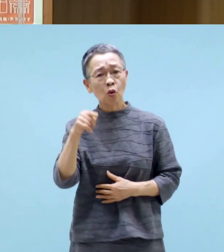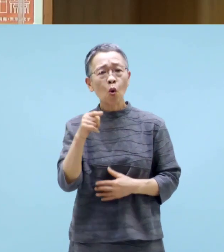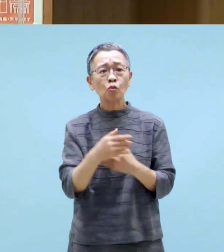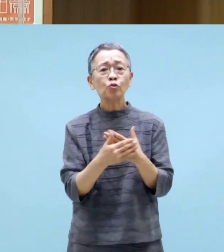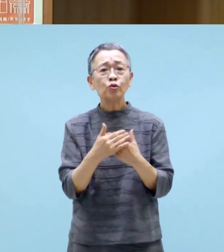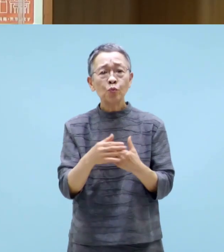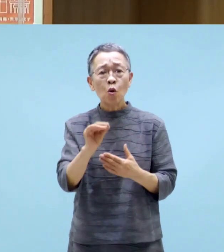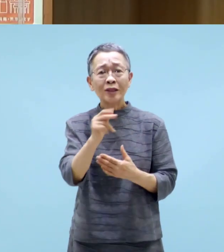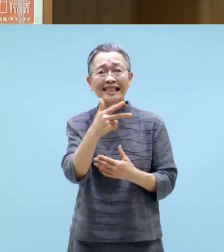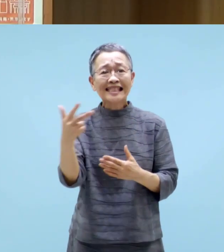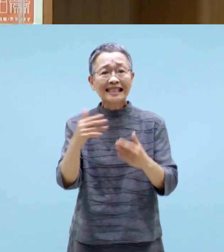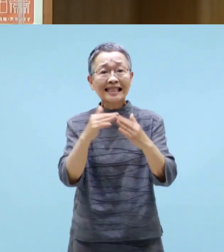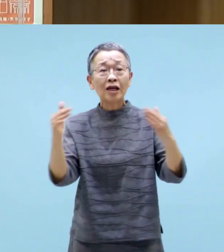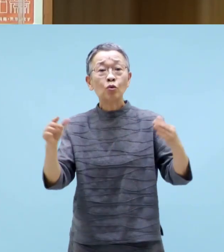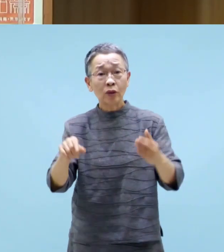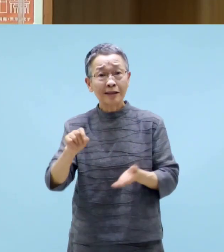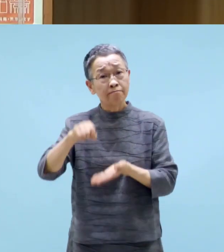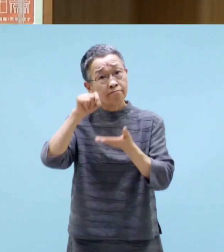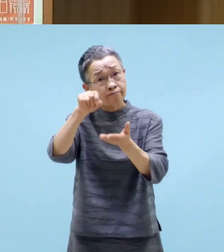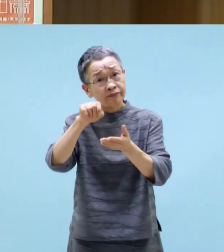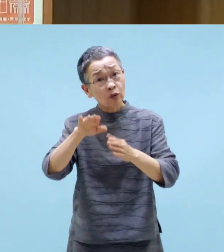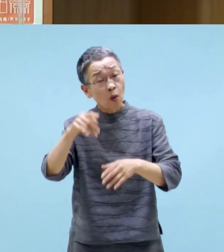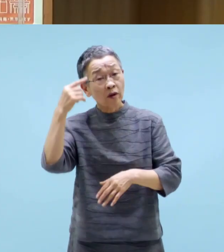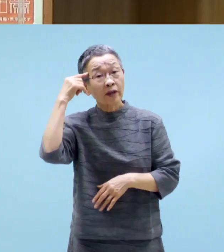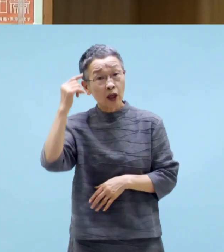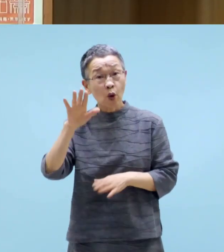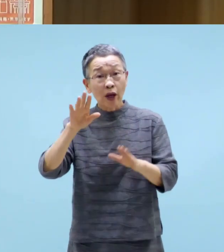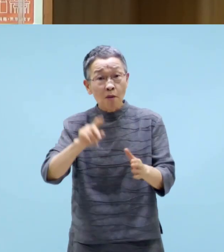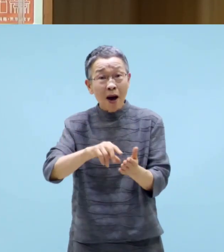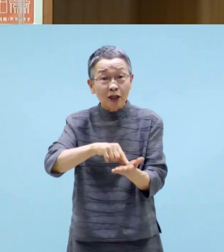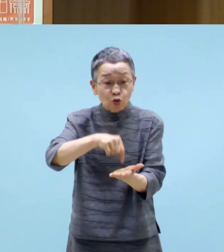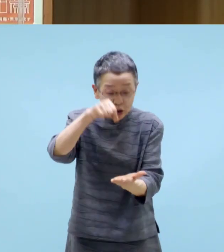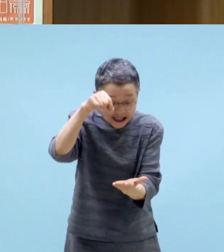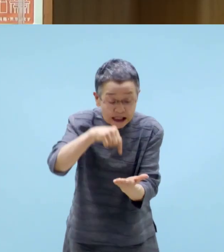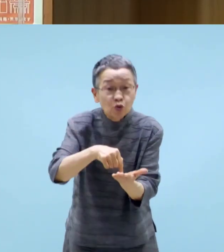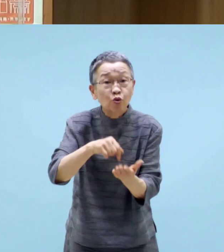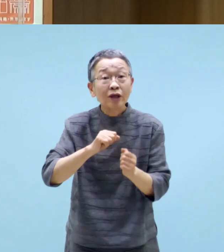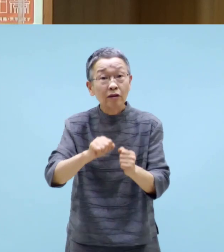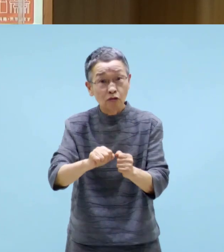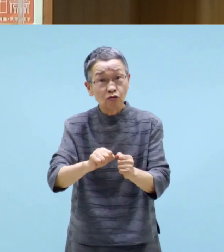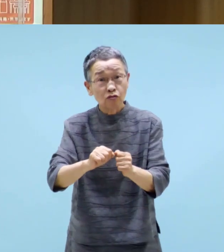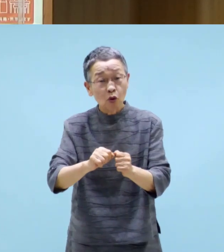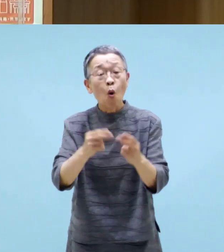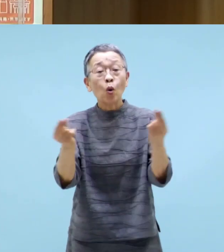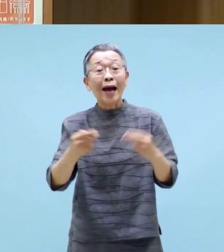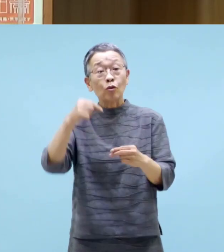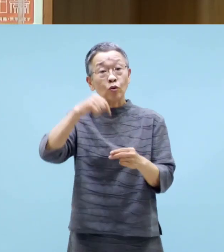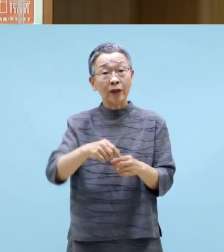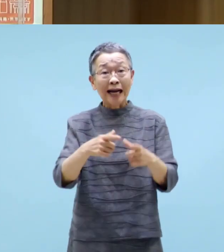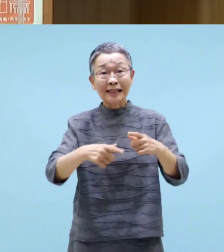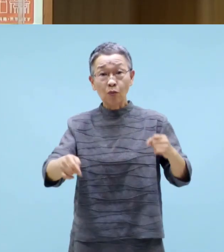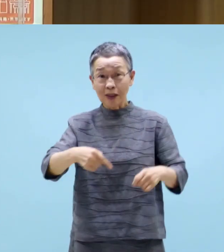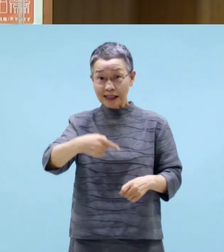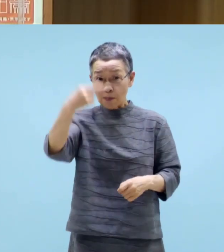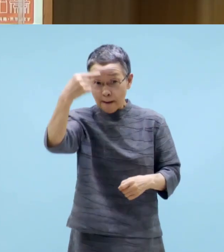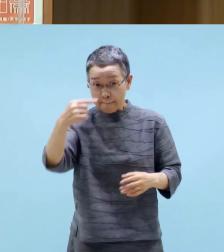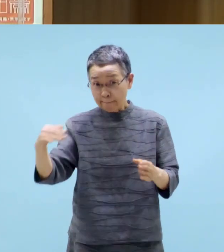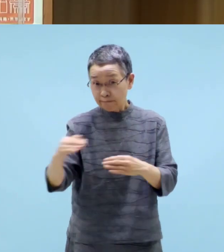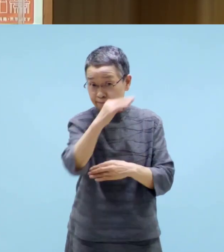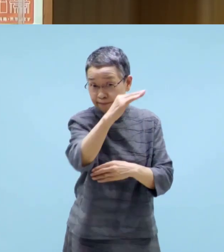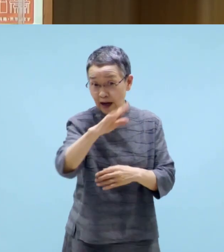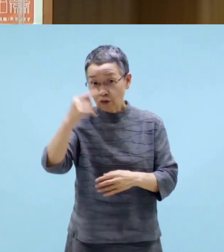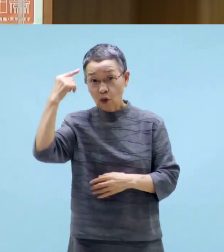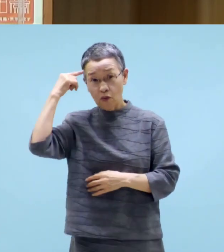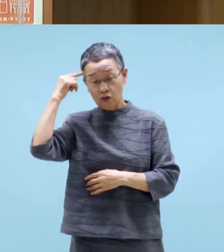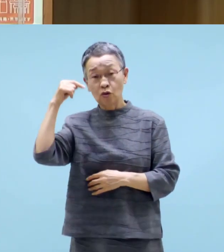が、あの今このスクリーニングやってるんですが、北海道日本で一番やってますけども、結局これをや